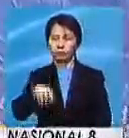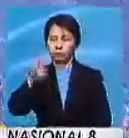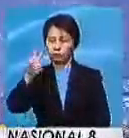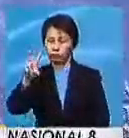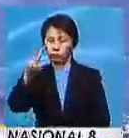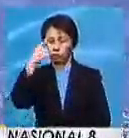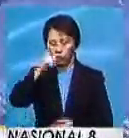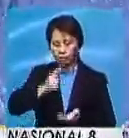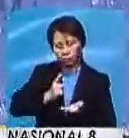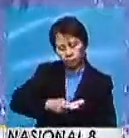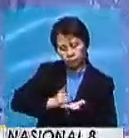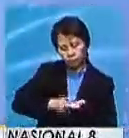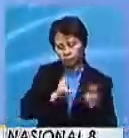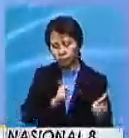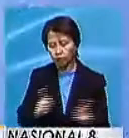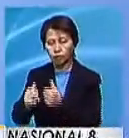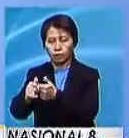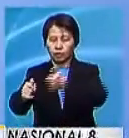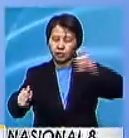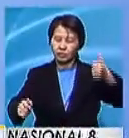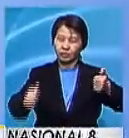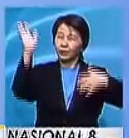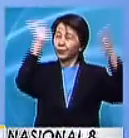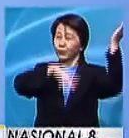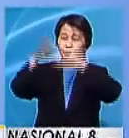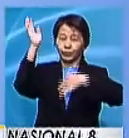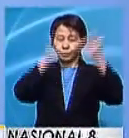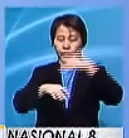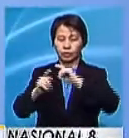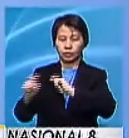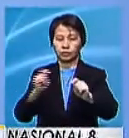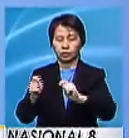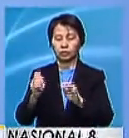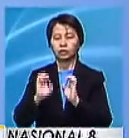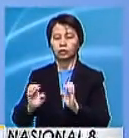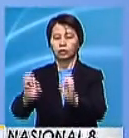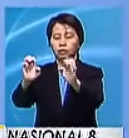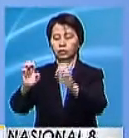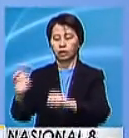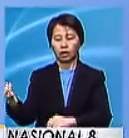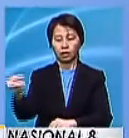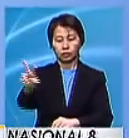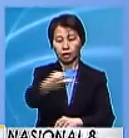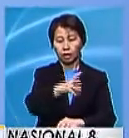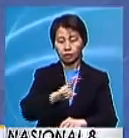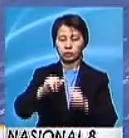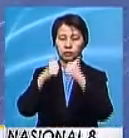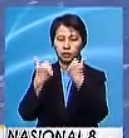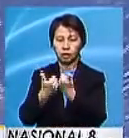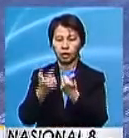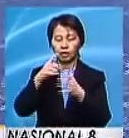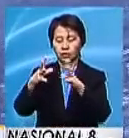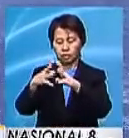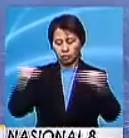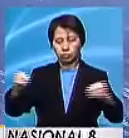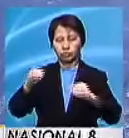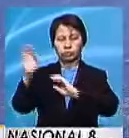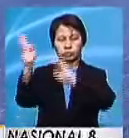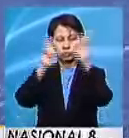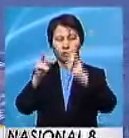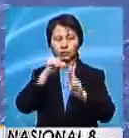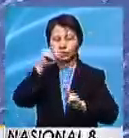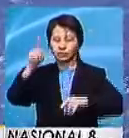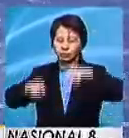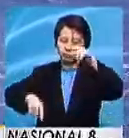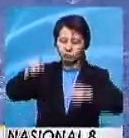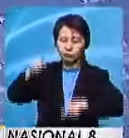bagi membincangkan tindakan pencegahan jerebu dan tindak balas kecemasan antara agensi bagi menangani situasi jerebu yang tidak